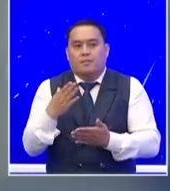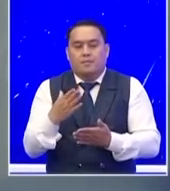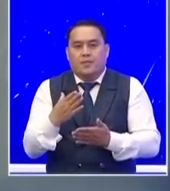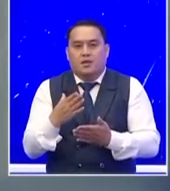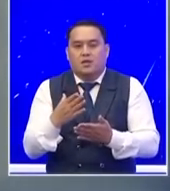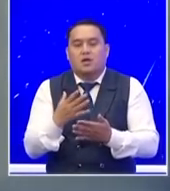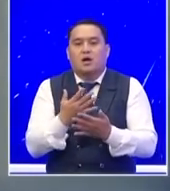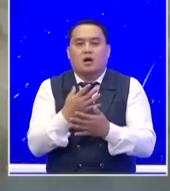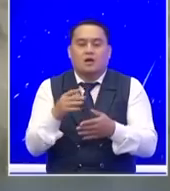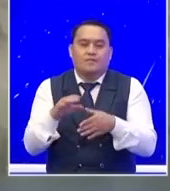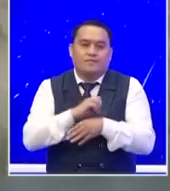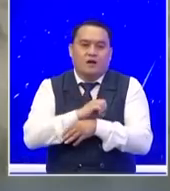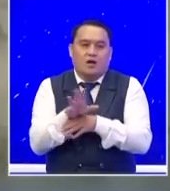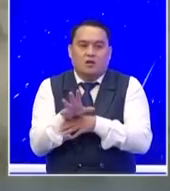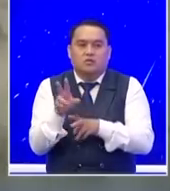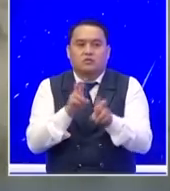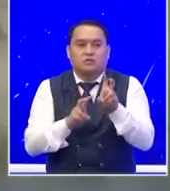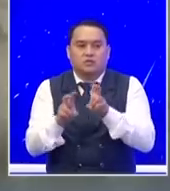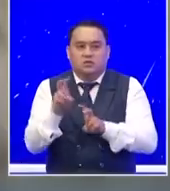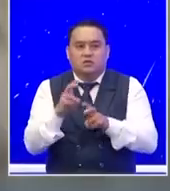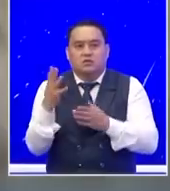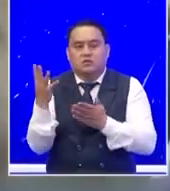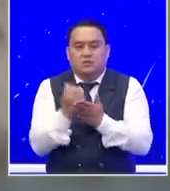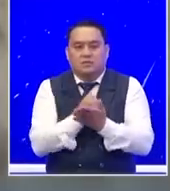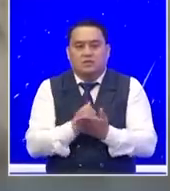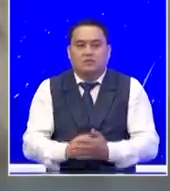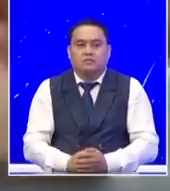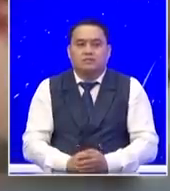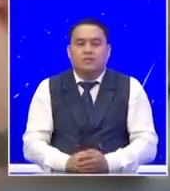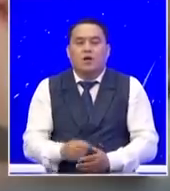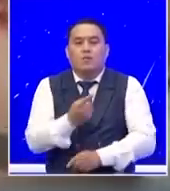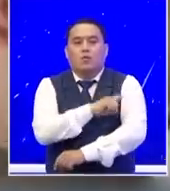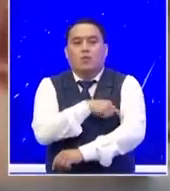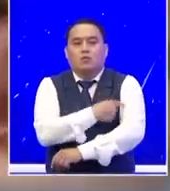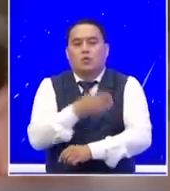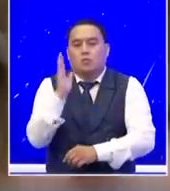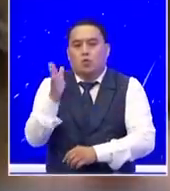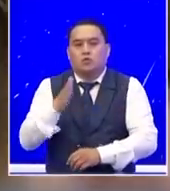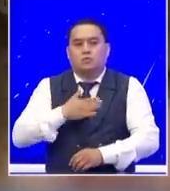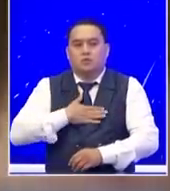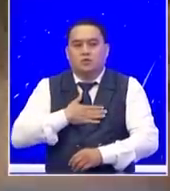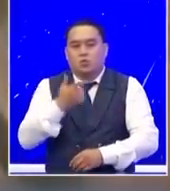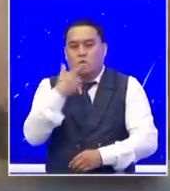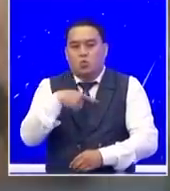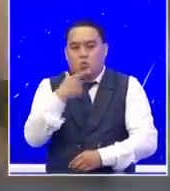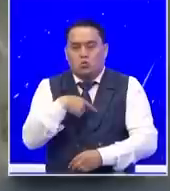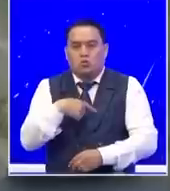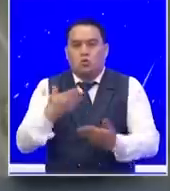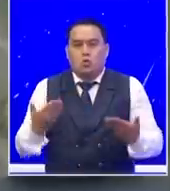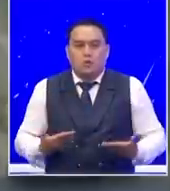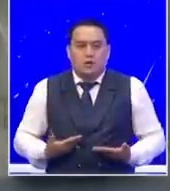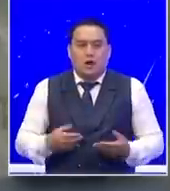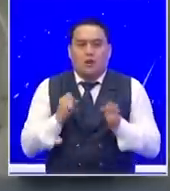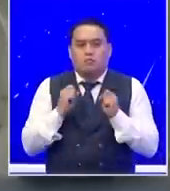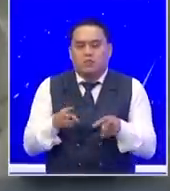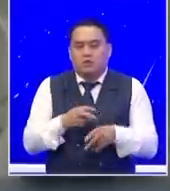алаңында жүргендей коронавирусты іздеп жатқаны бейнеленген. Бұл дәрігерлер біздің болашағымыз үшін өз өмірін қатерге тігіп